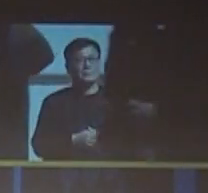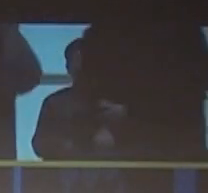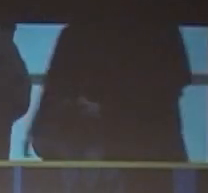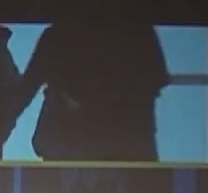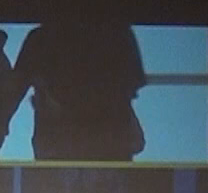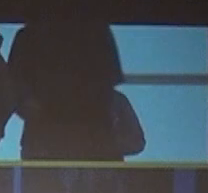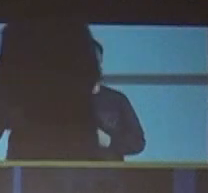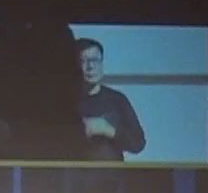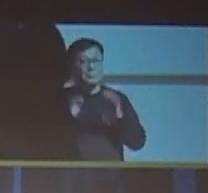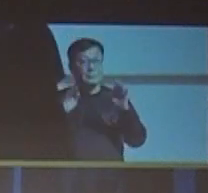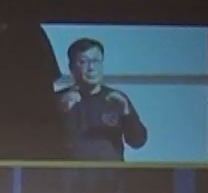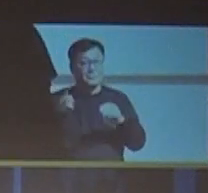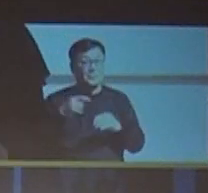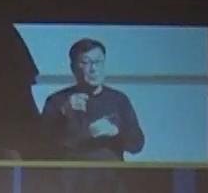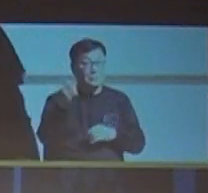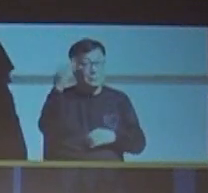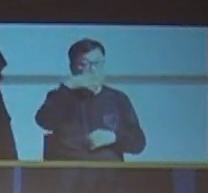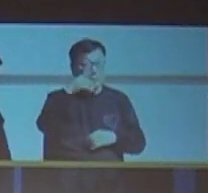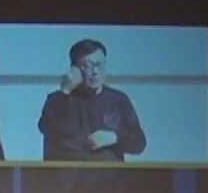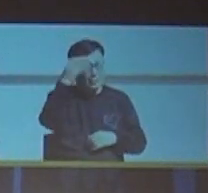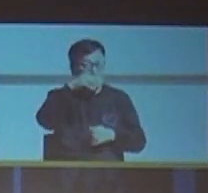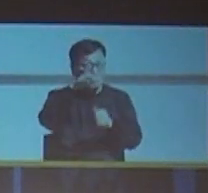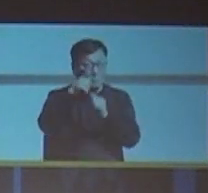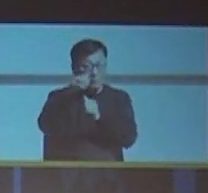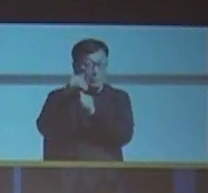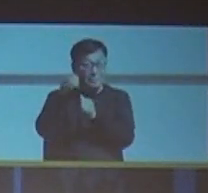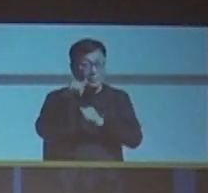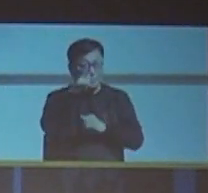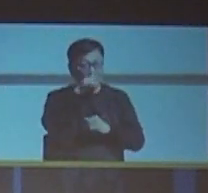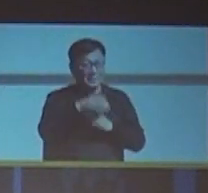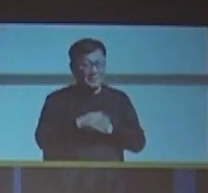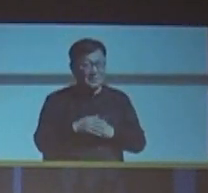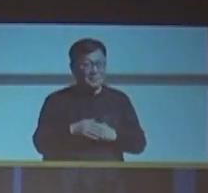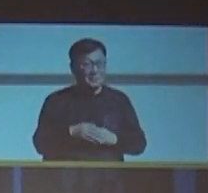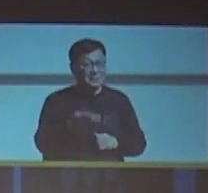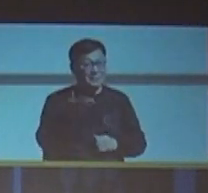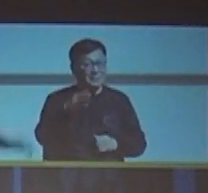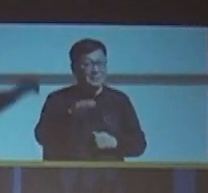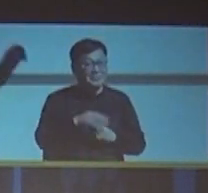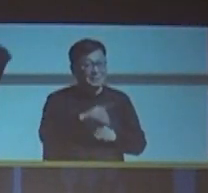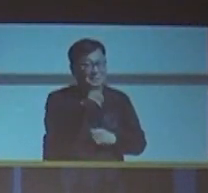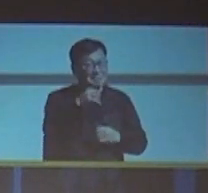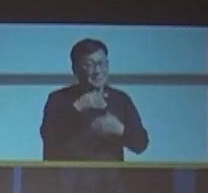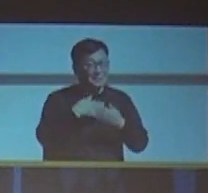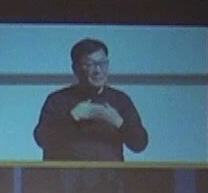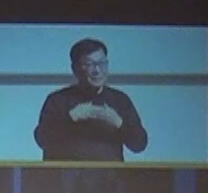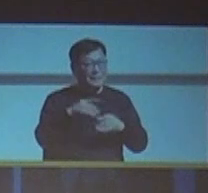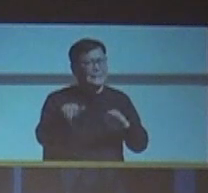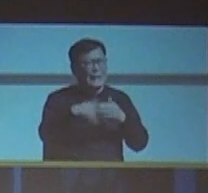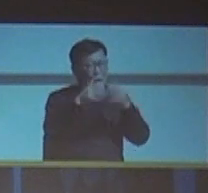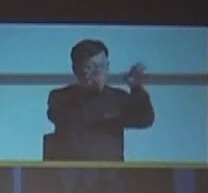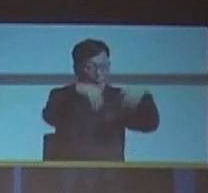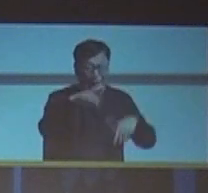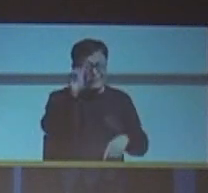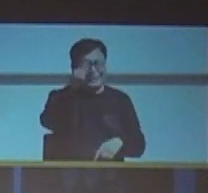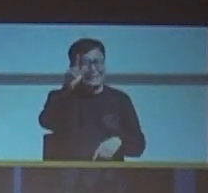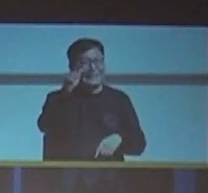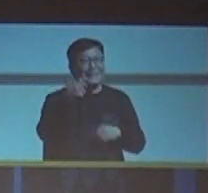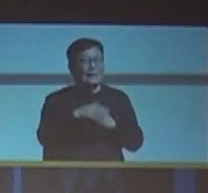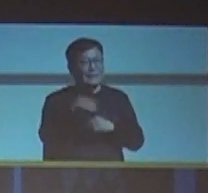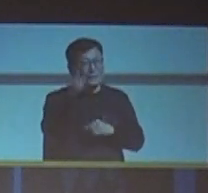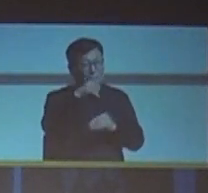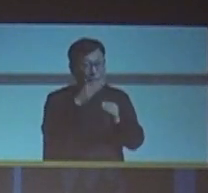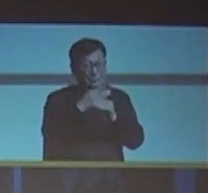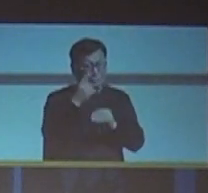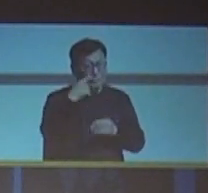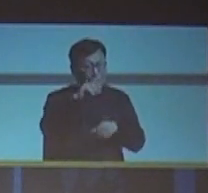저희가 이게 뭐 그냥 막 부릅니다. 네, 막 부르니까 네. 아, 그렇다고 다 불러 올릴 건 아니니까 아니, 계속해서 아니,